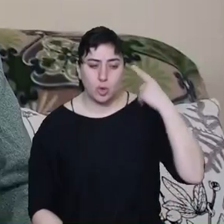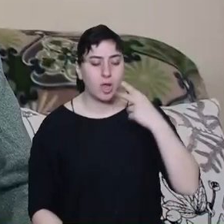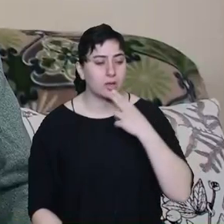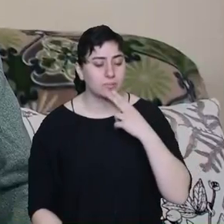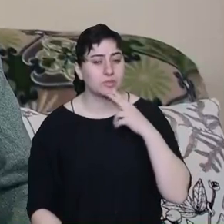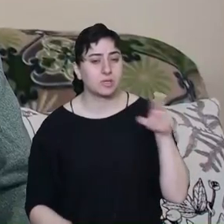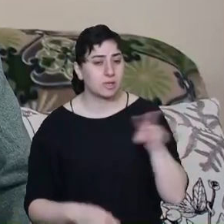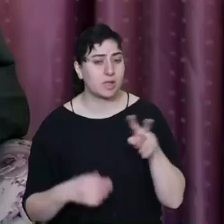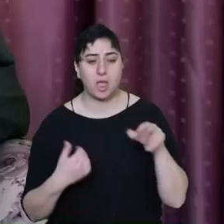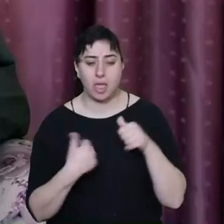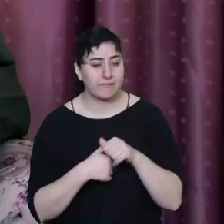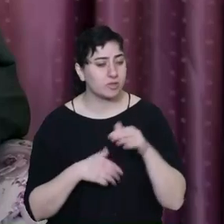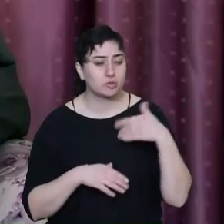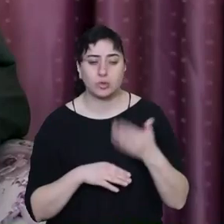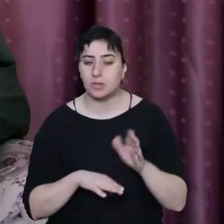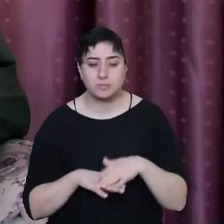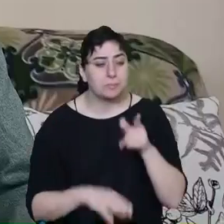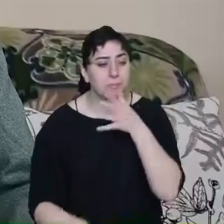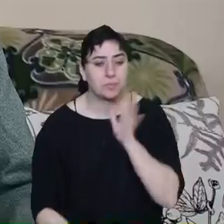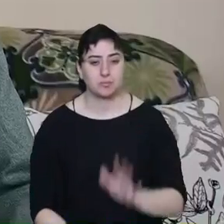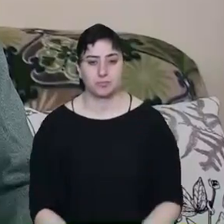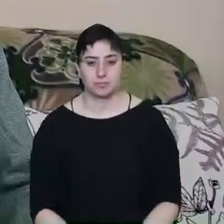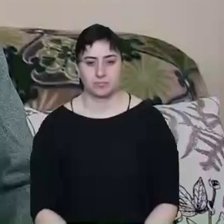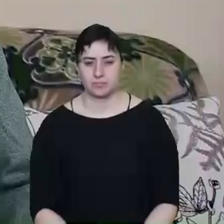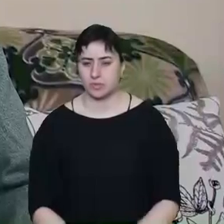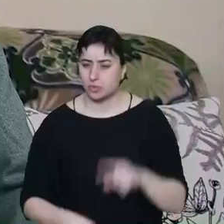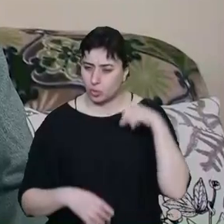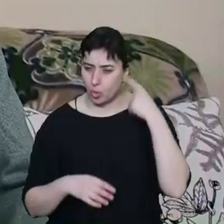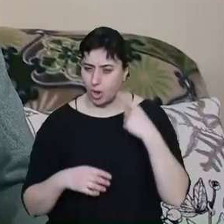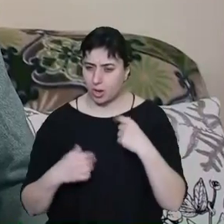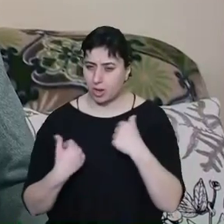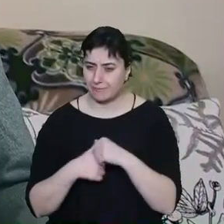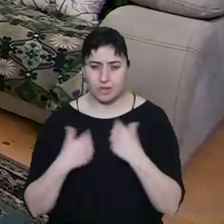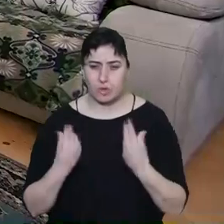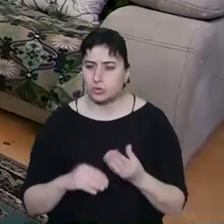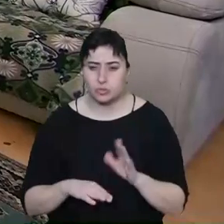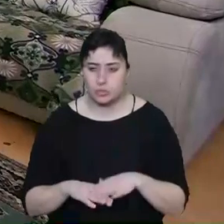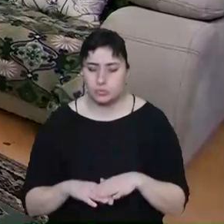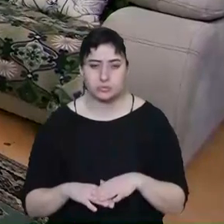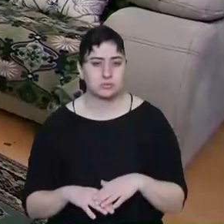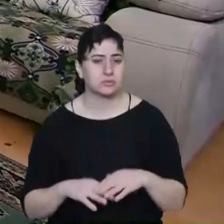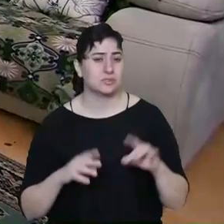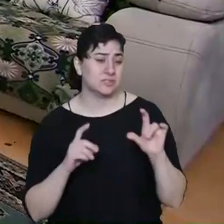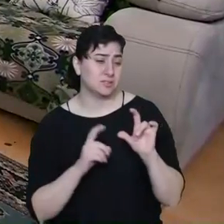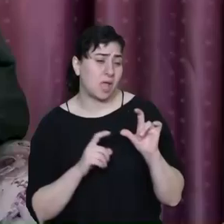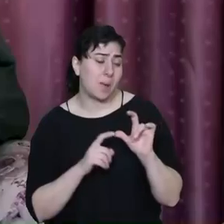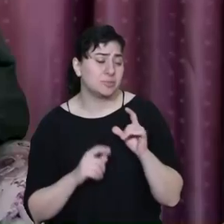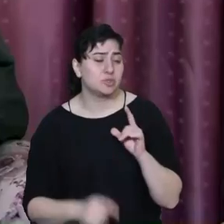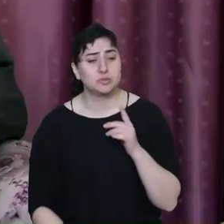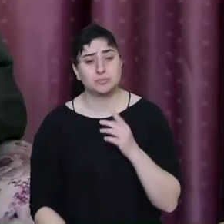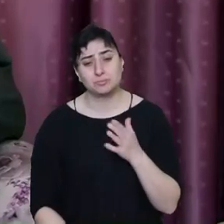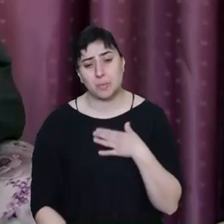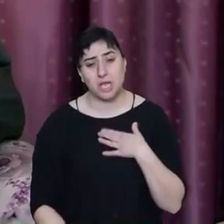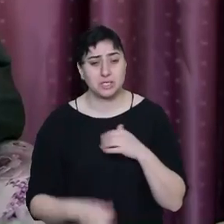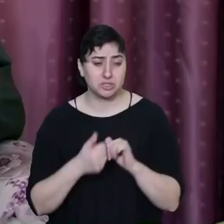Hanım'la evlenince başına neler gelecek bilmiyorum daha. Rüyam'la evlenince ne olacak ki? Sarpişko!